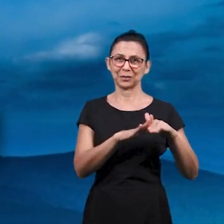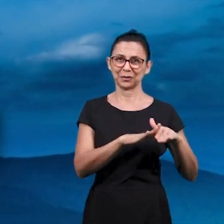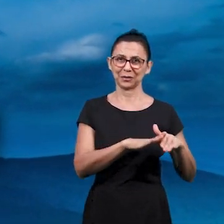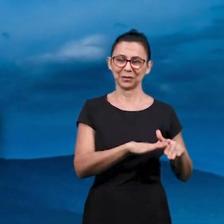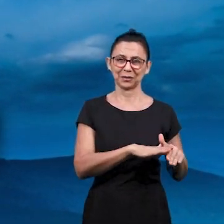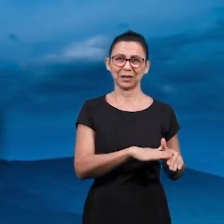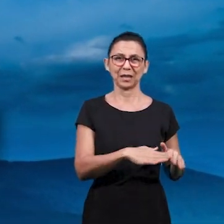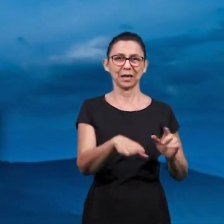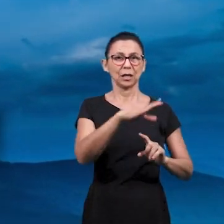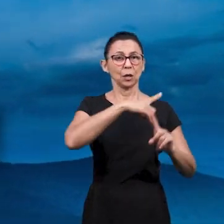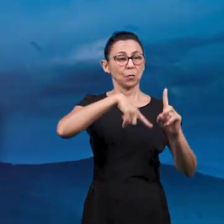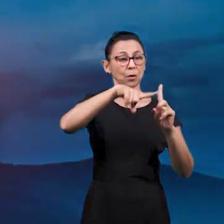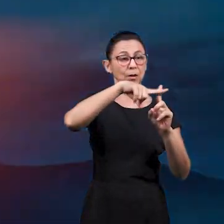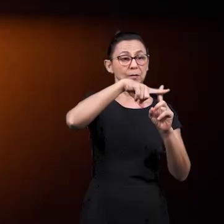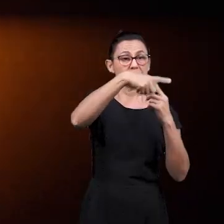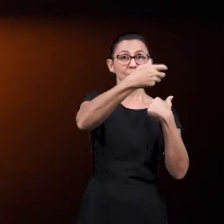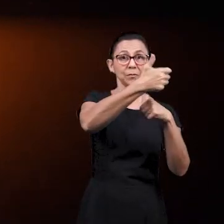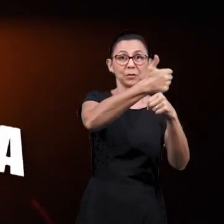Господь.